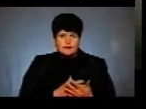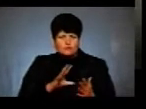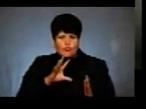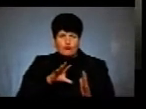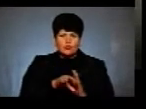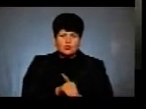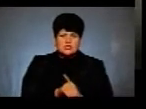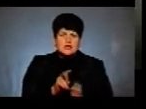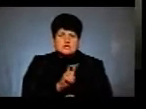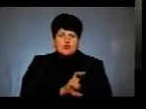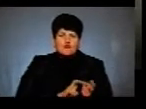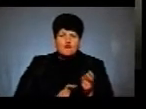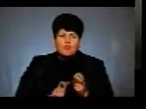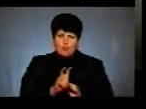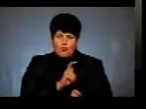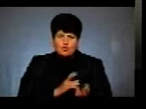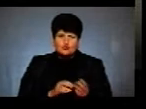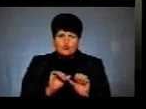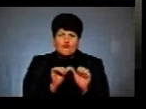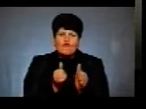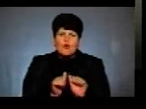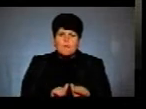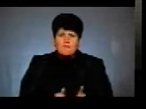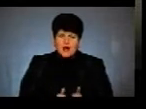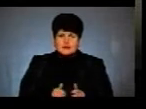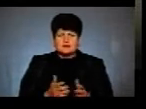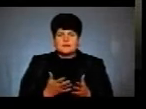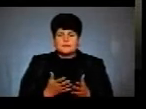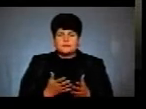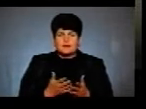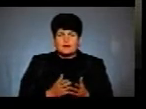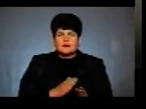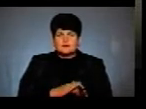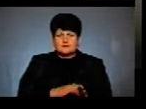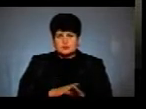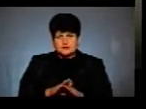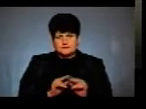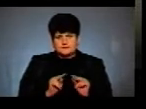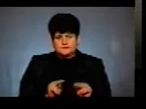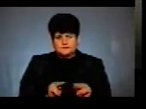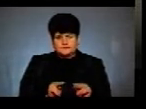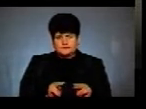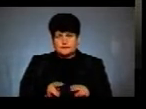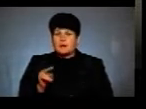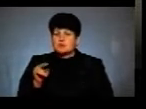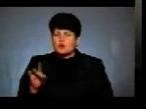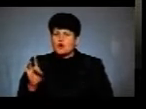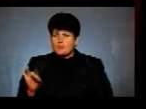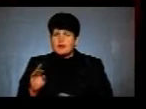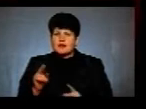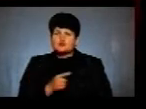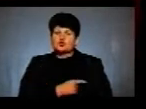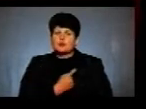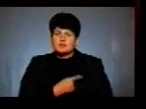в пошук певних форматів дотримання академічної доброчесності. Петро Романович, як щодо